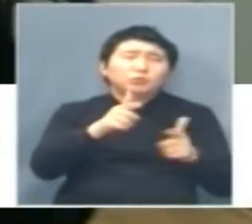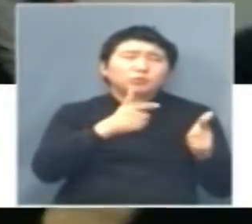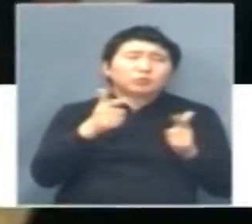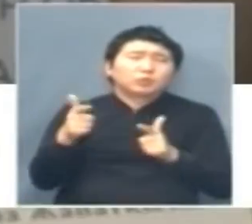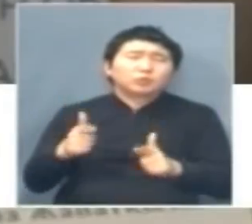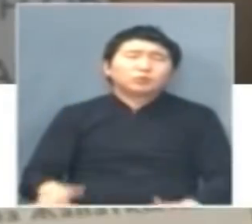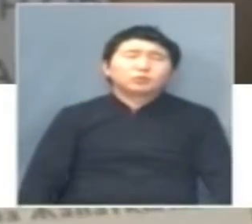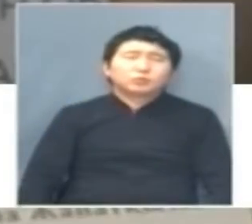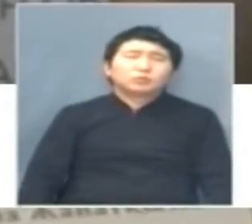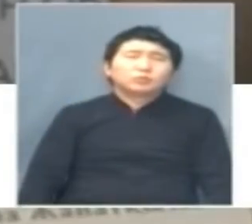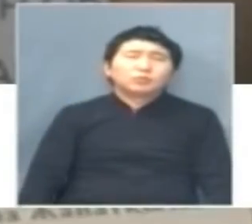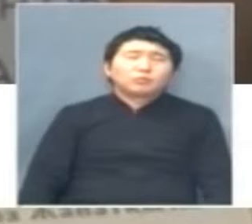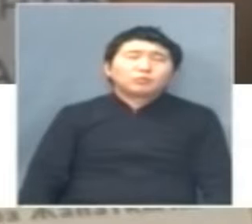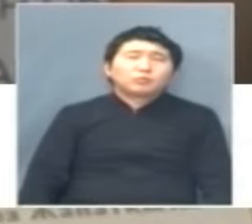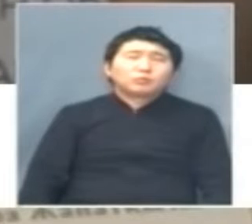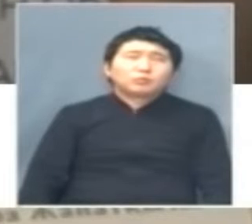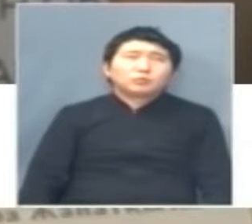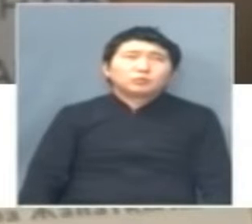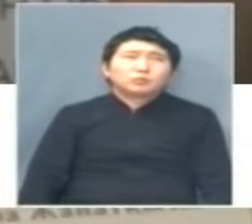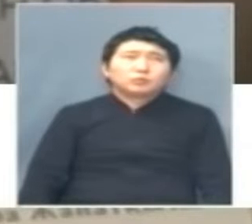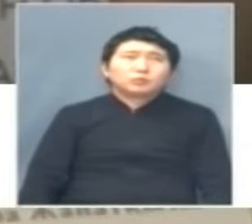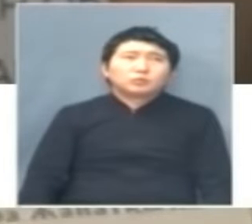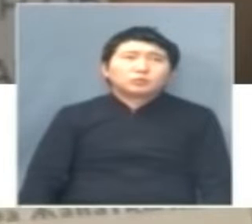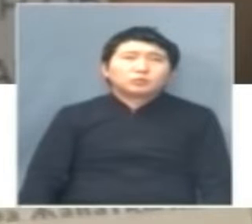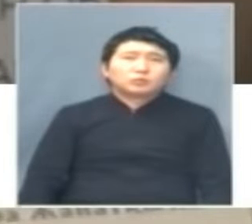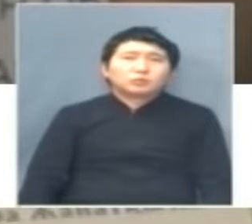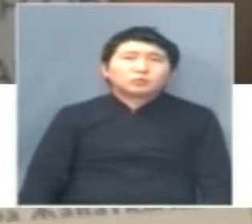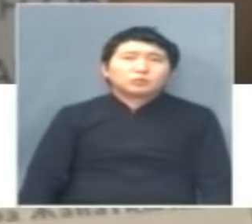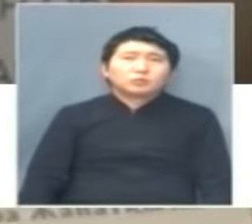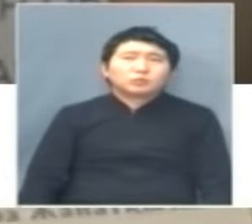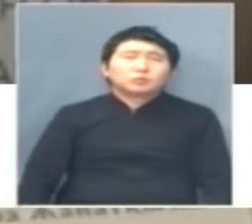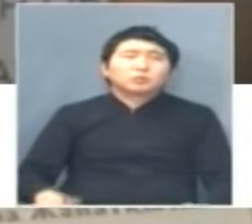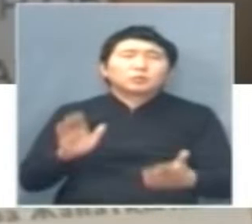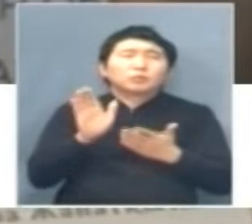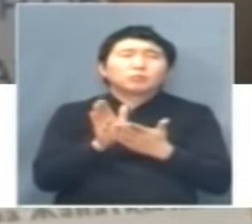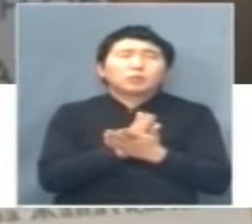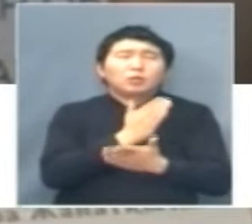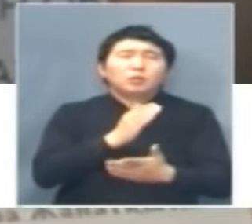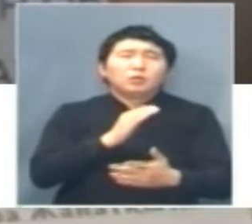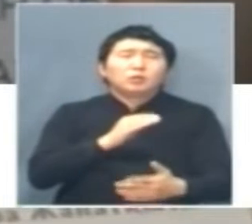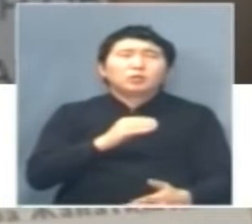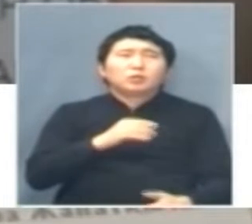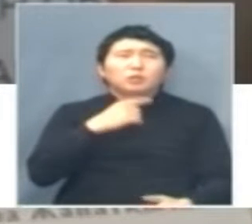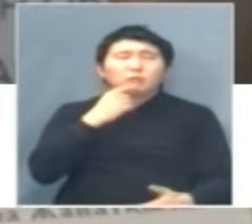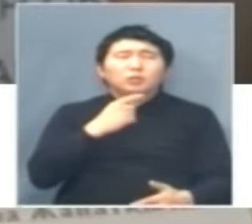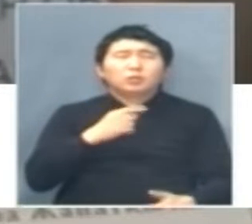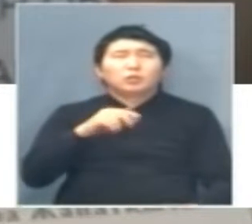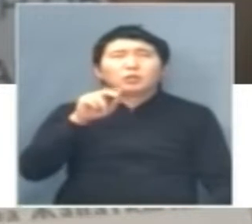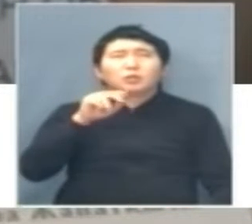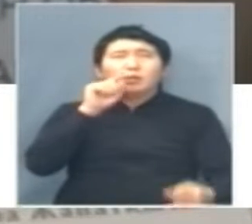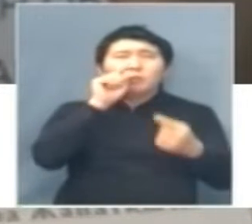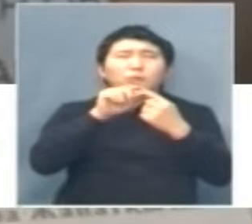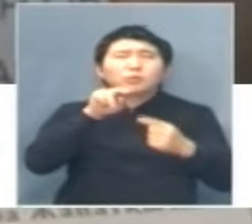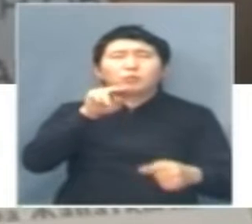кампании. С учетом среднего убрали противопоказания, да, там есть 81 800,